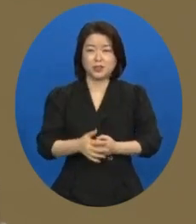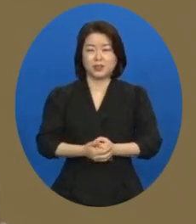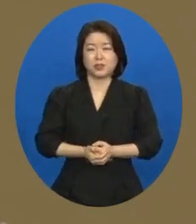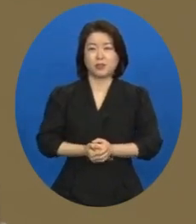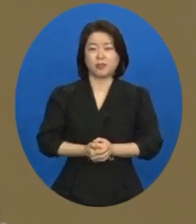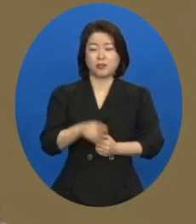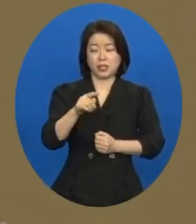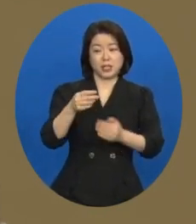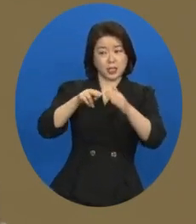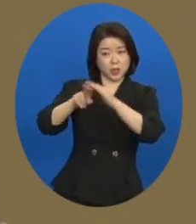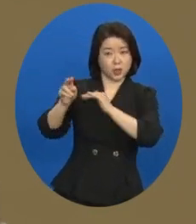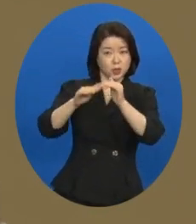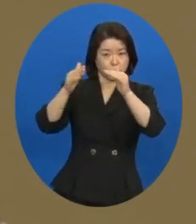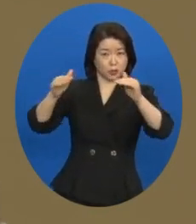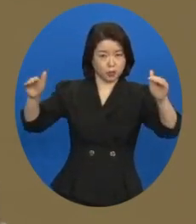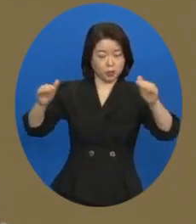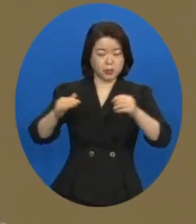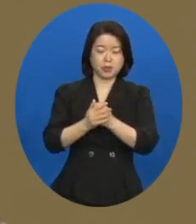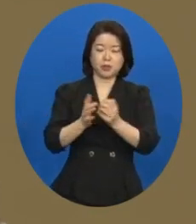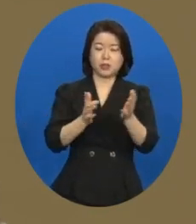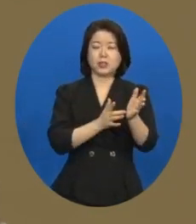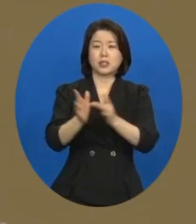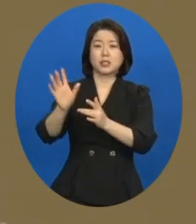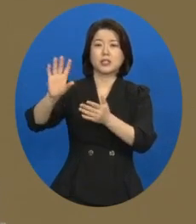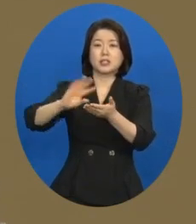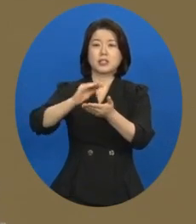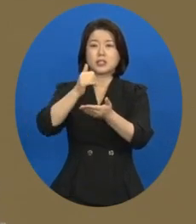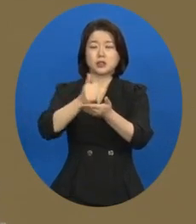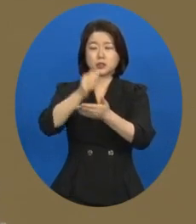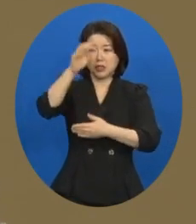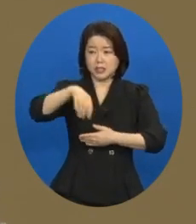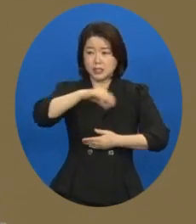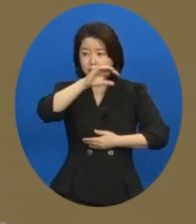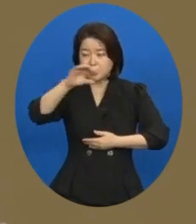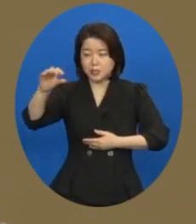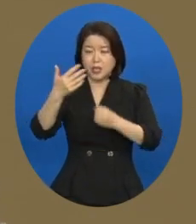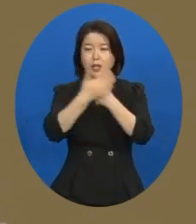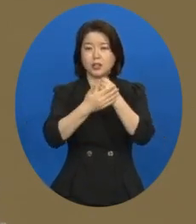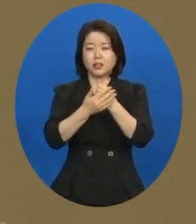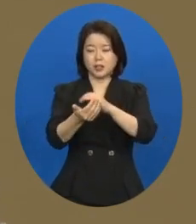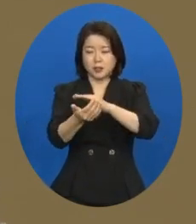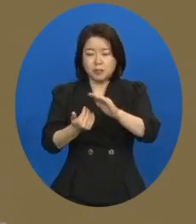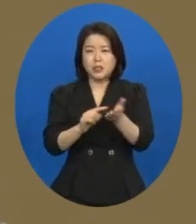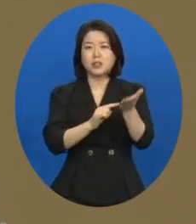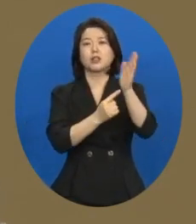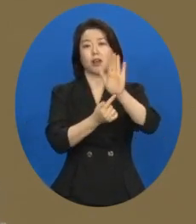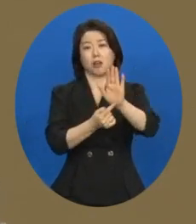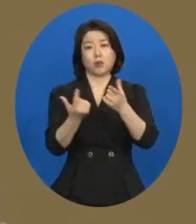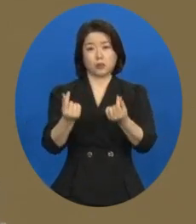이 도피성은 예수 그리스도의 십자가의 은혜를 예표하는 것입니다.